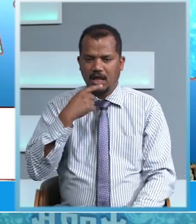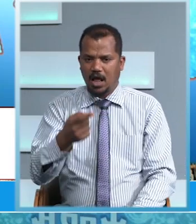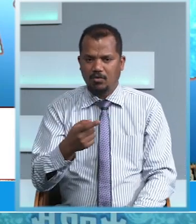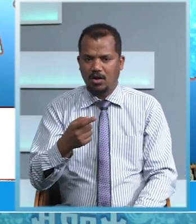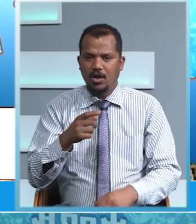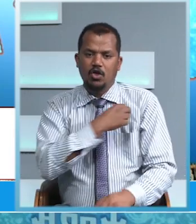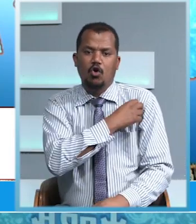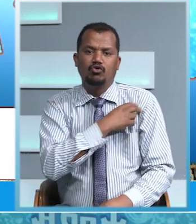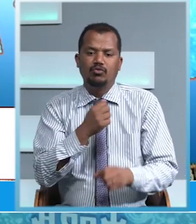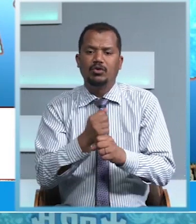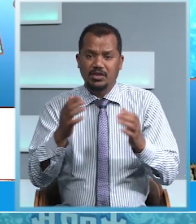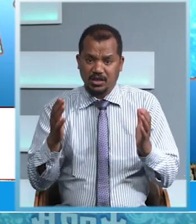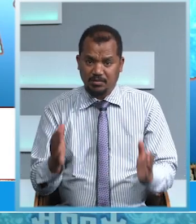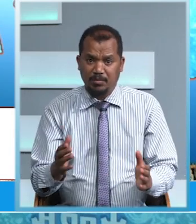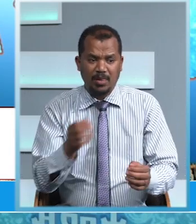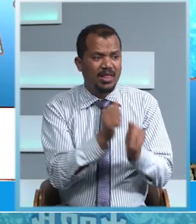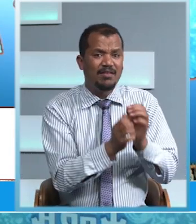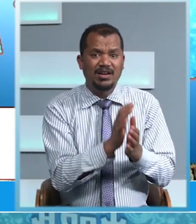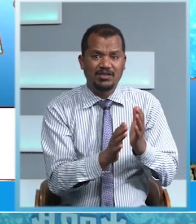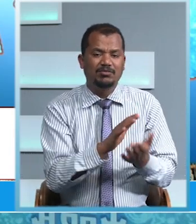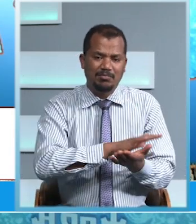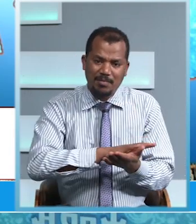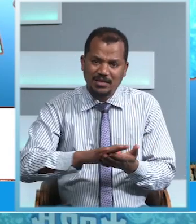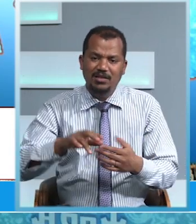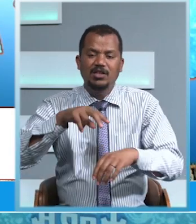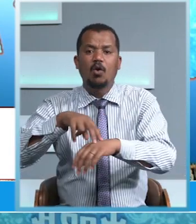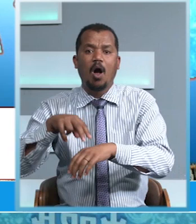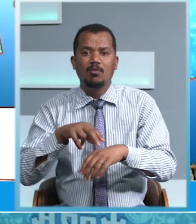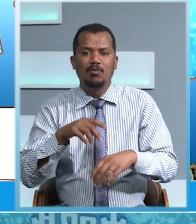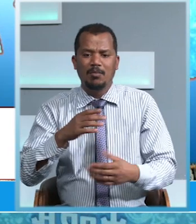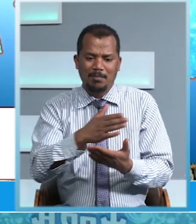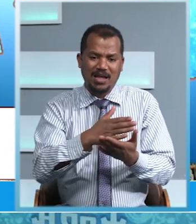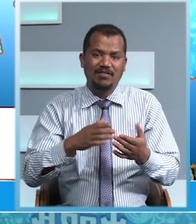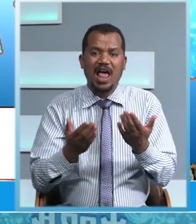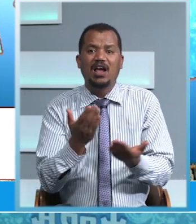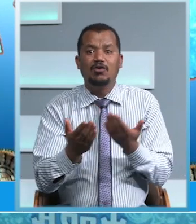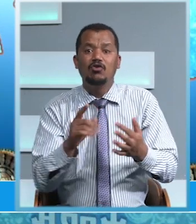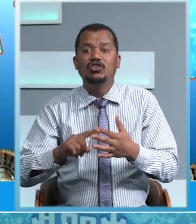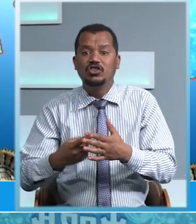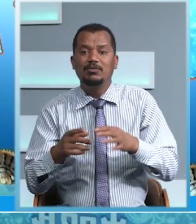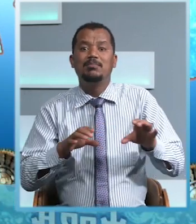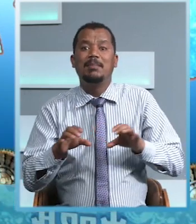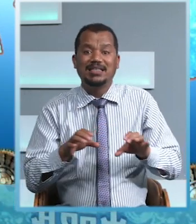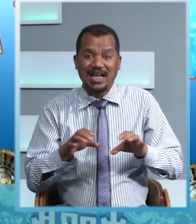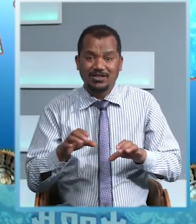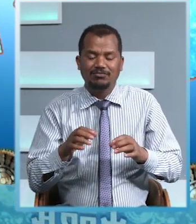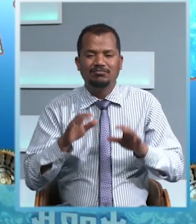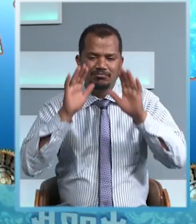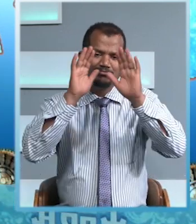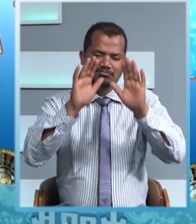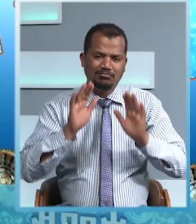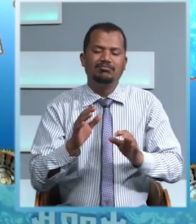እምነት ተናግረዋል። የሆስፒታሉ ሰራተኞች የፈረሰውን በማጽዳት ተቋሙ በከፊል አገልግሎት እንዲጀምር